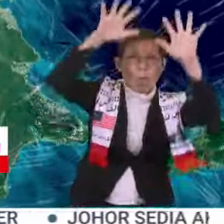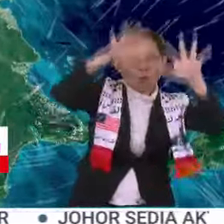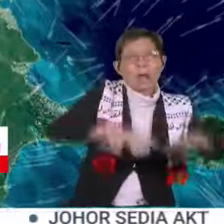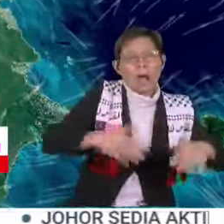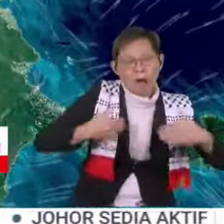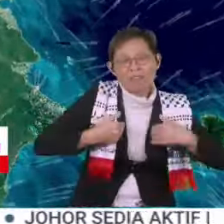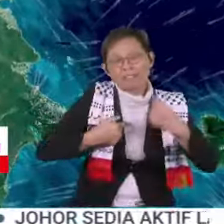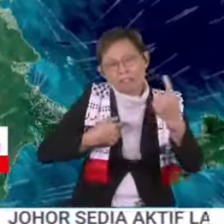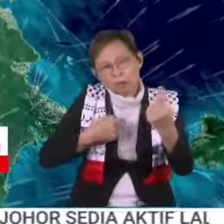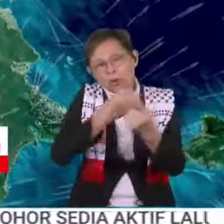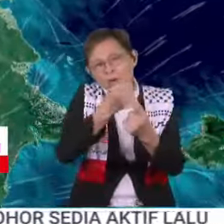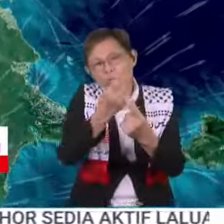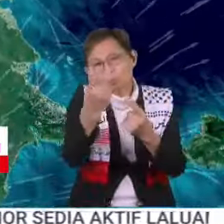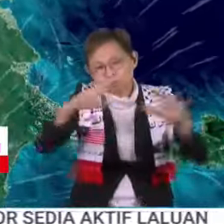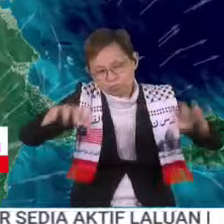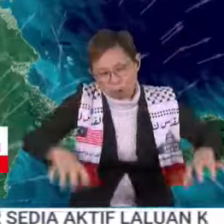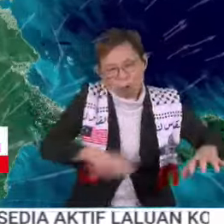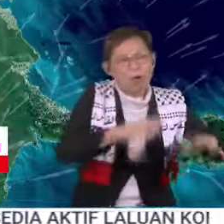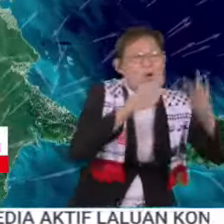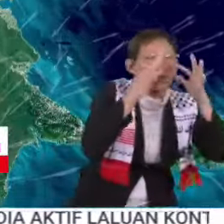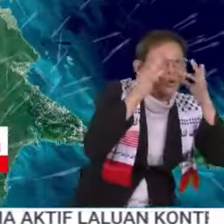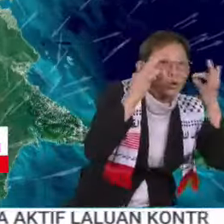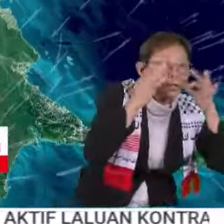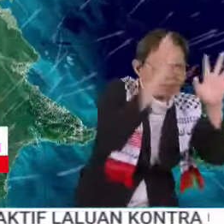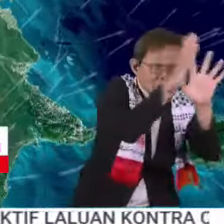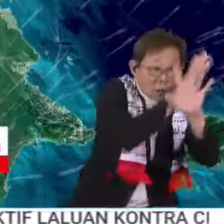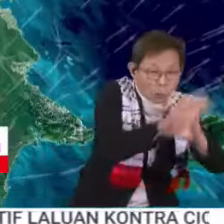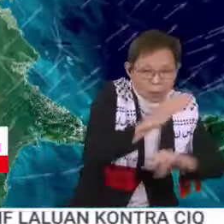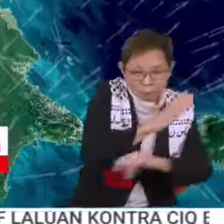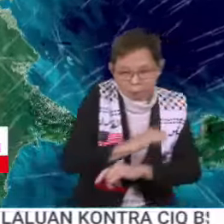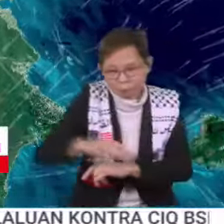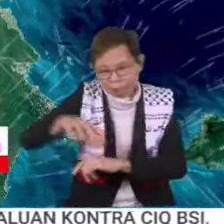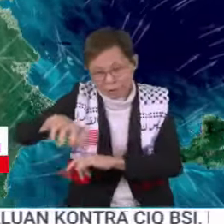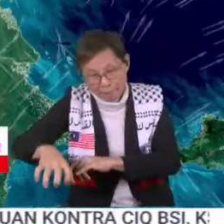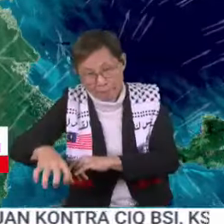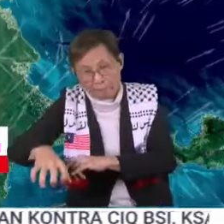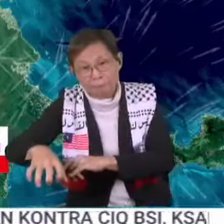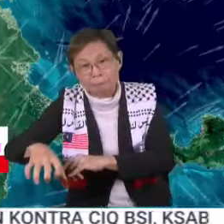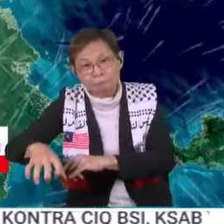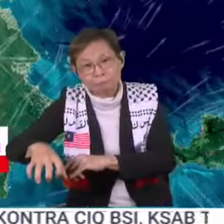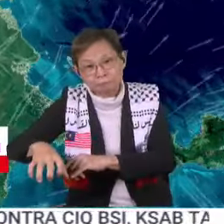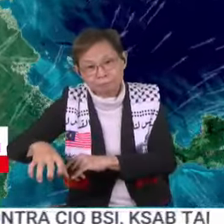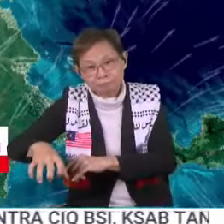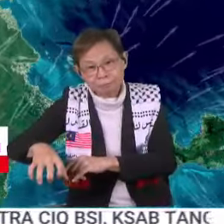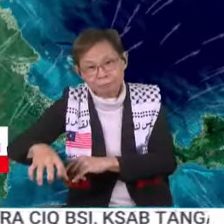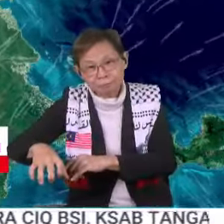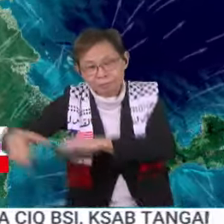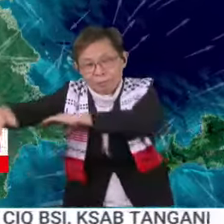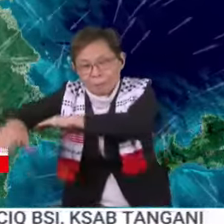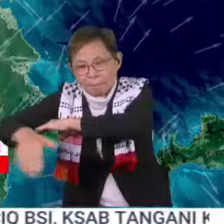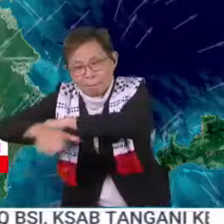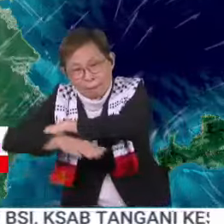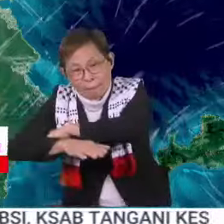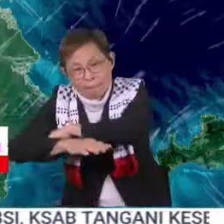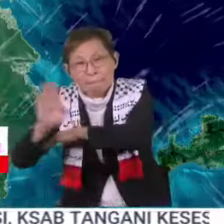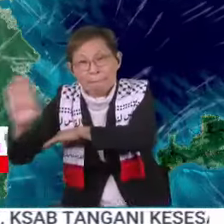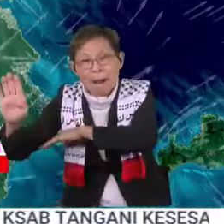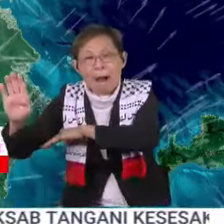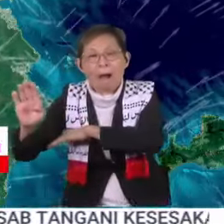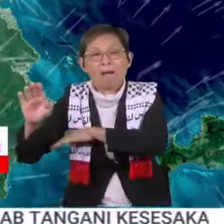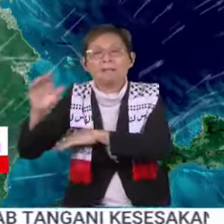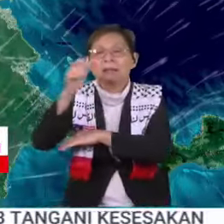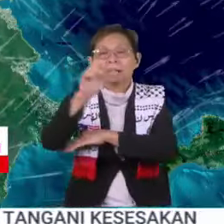satu dua tempat melibatkan bahagian Kuching di negeri Sarawak dan juga di bahagian pantai barat, pedalaman